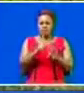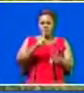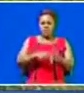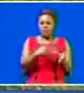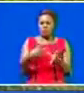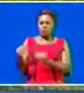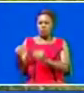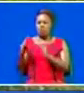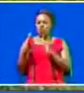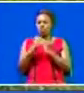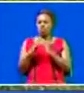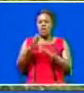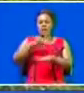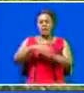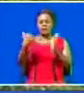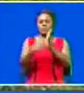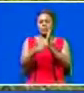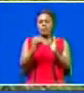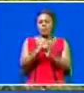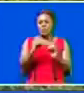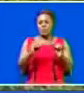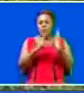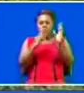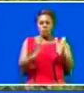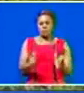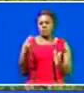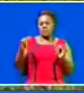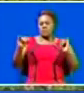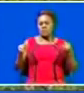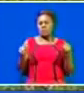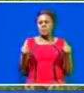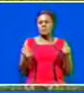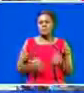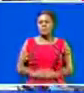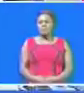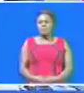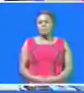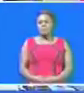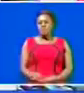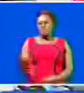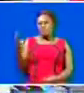msalani wasipatane na makubwa. Rachel Muigai, KTN News. Na mtazamaji, tunapumzika.